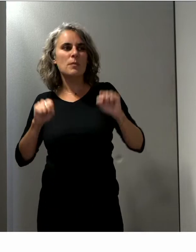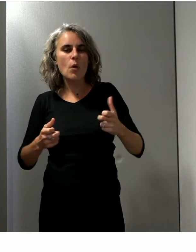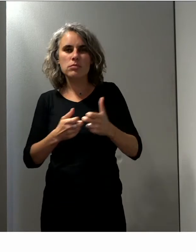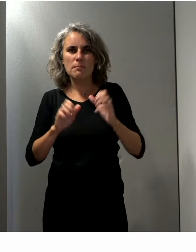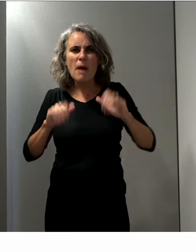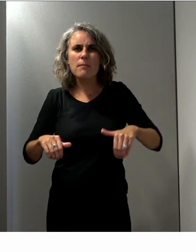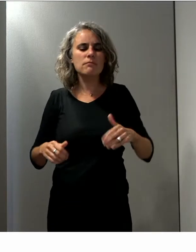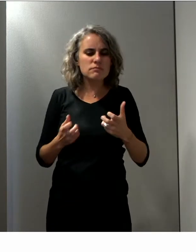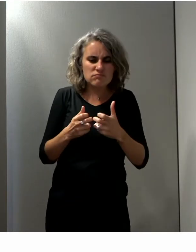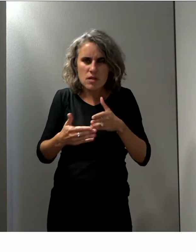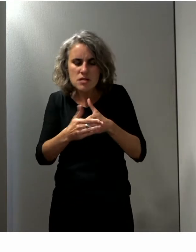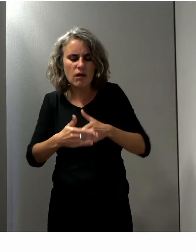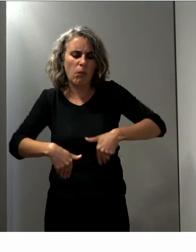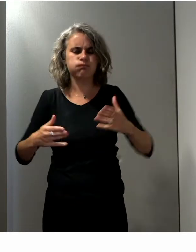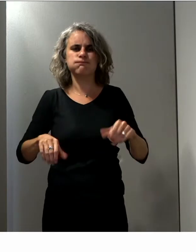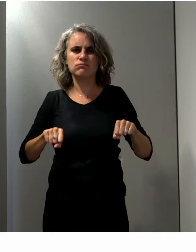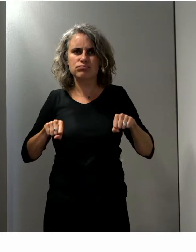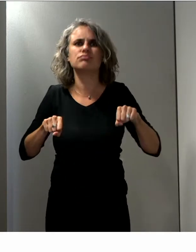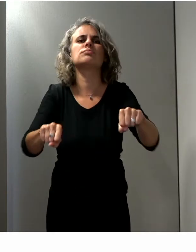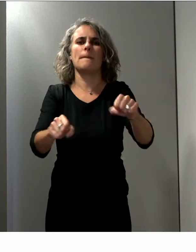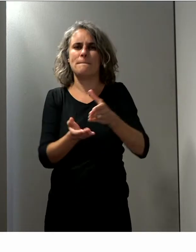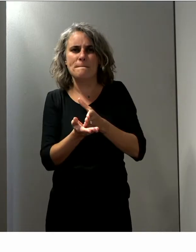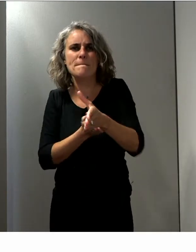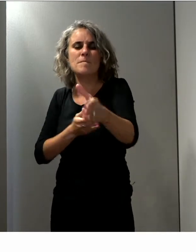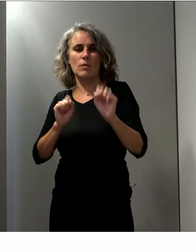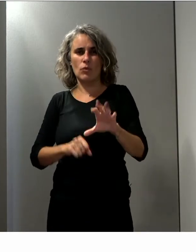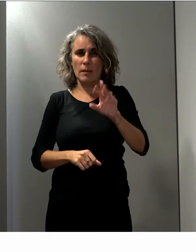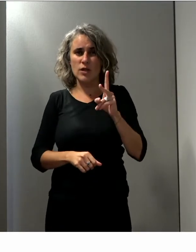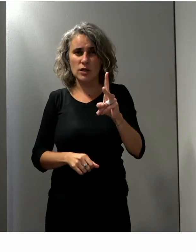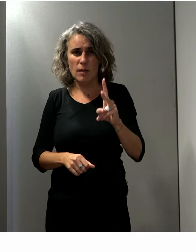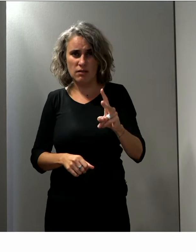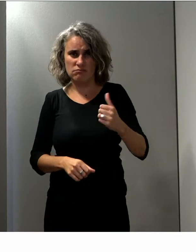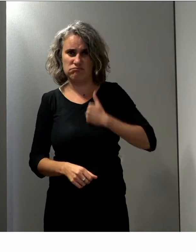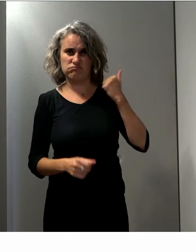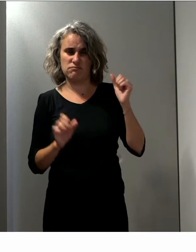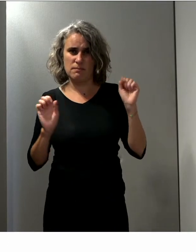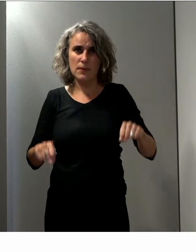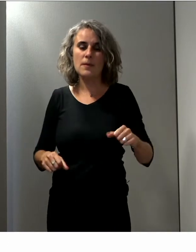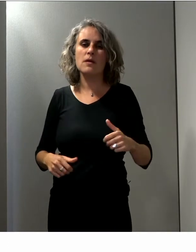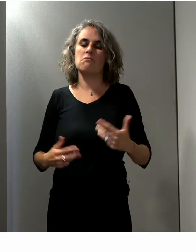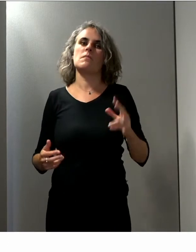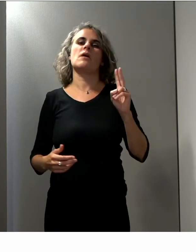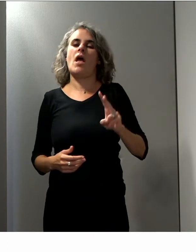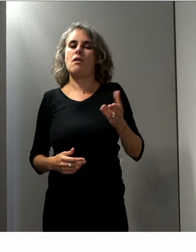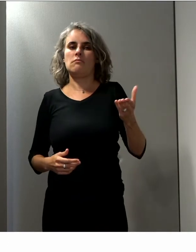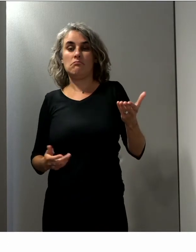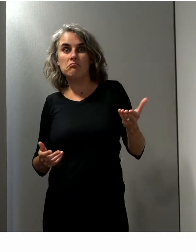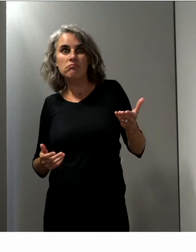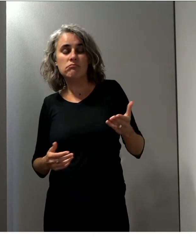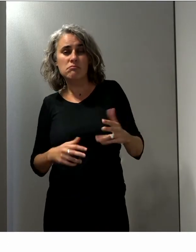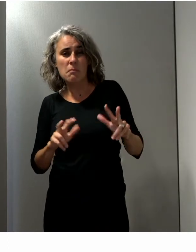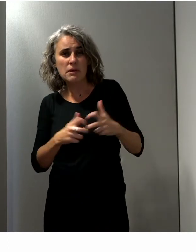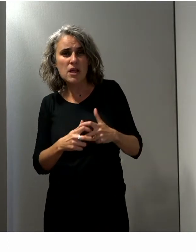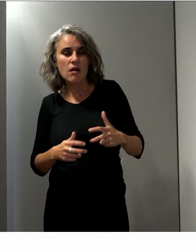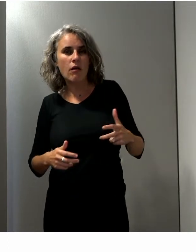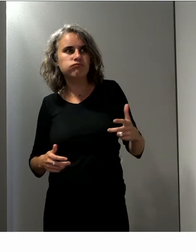plein d'obstacles et de pouvoir rouler sur une 50aine de kilomètres en autonomie. C'est un produit du coup qui est beaucoup plus